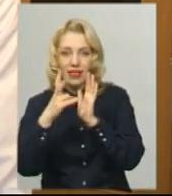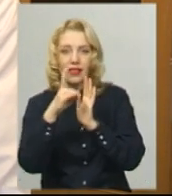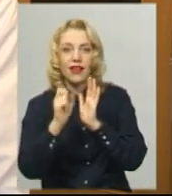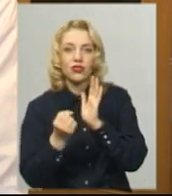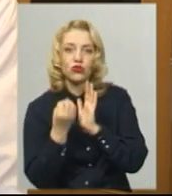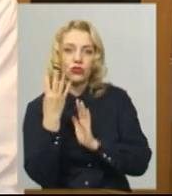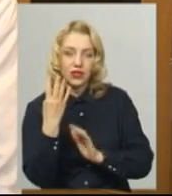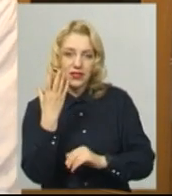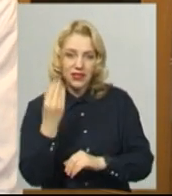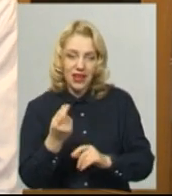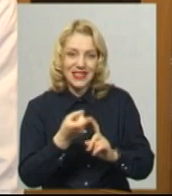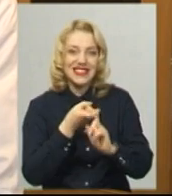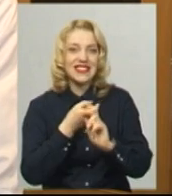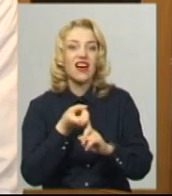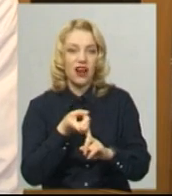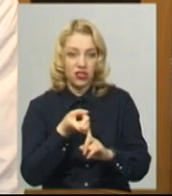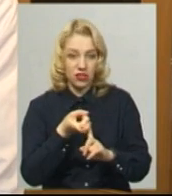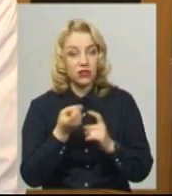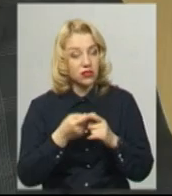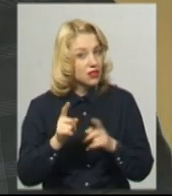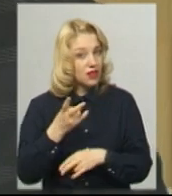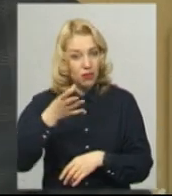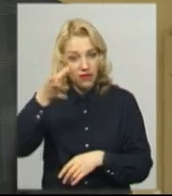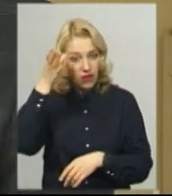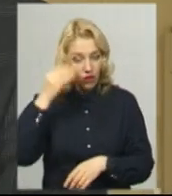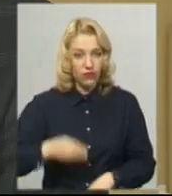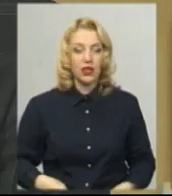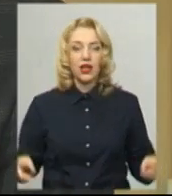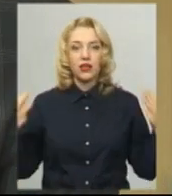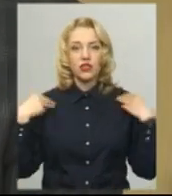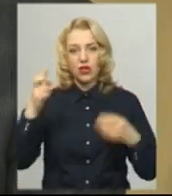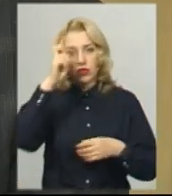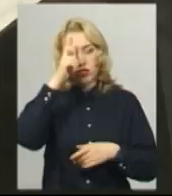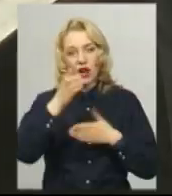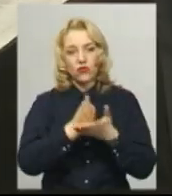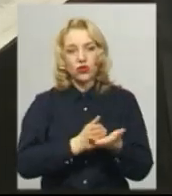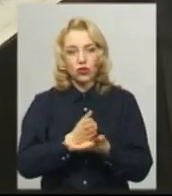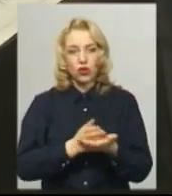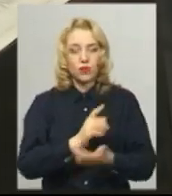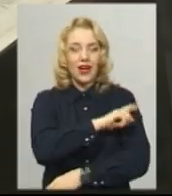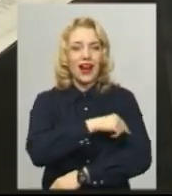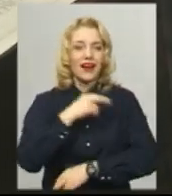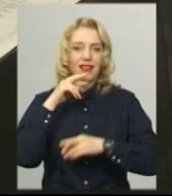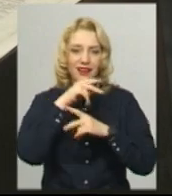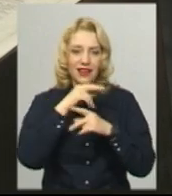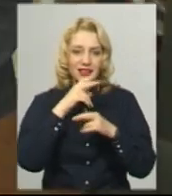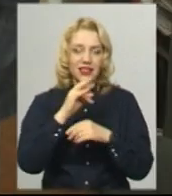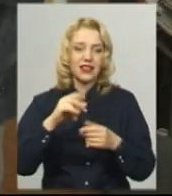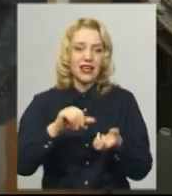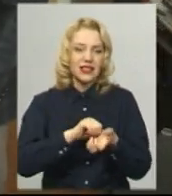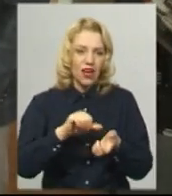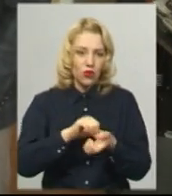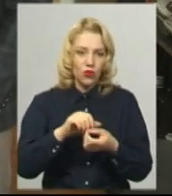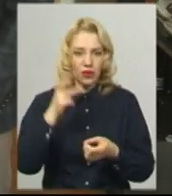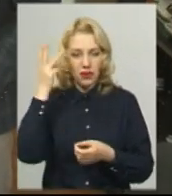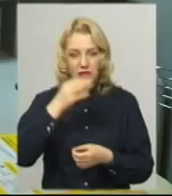зараження. Тобто цей фактор потрібно теж враховувати. Начальник Державної служби з лікарських засобів та контролю за наркотиками у Хмельницькій